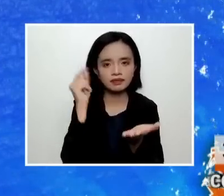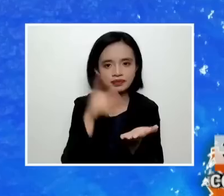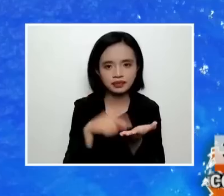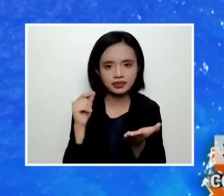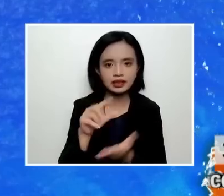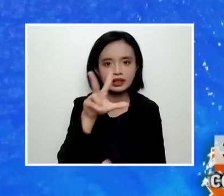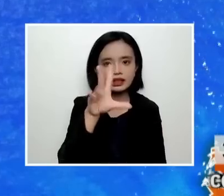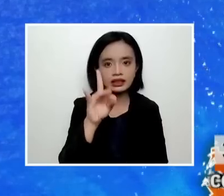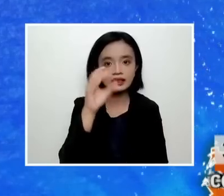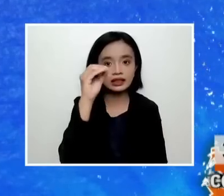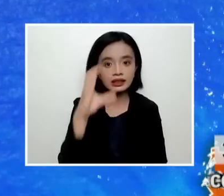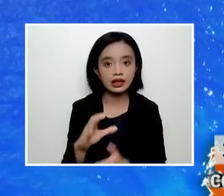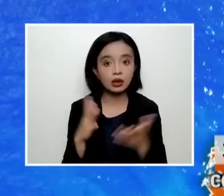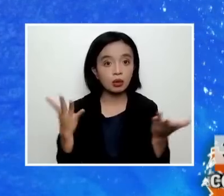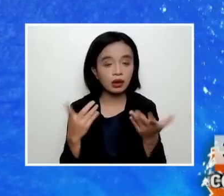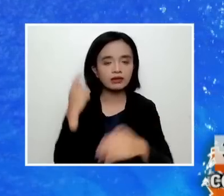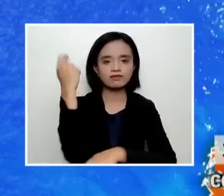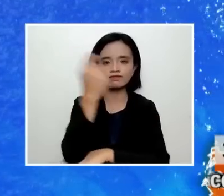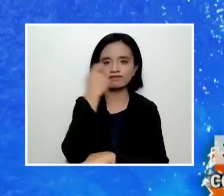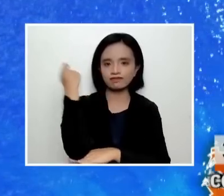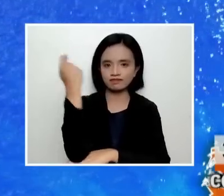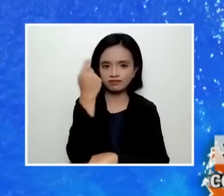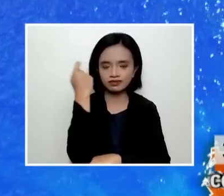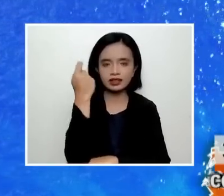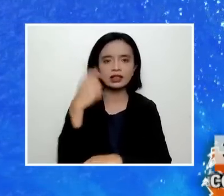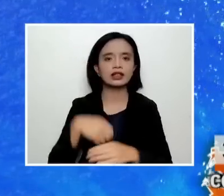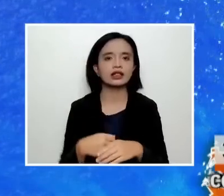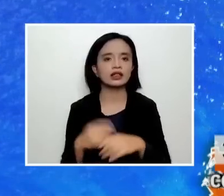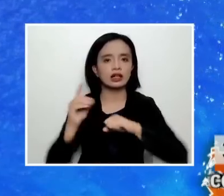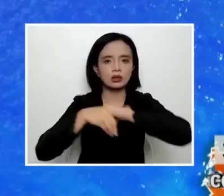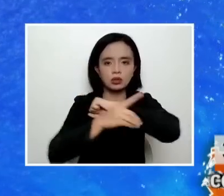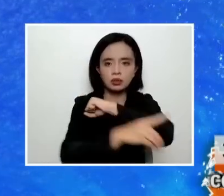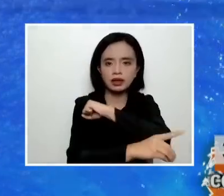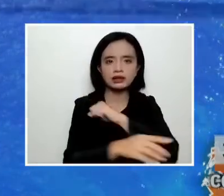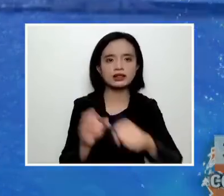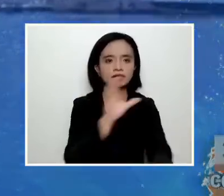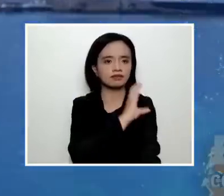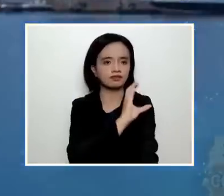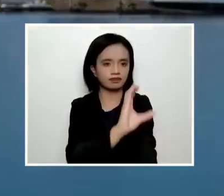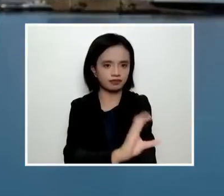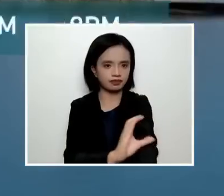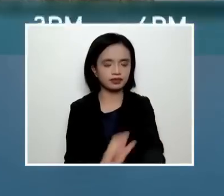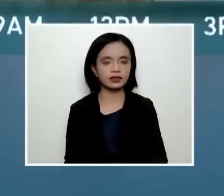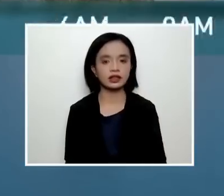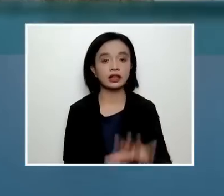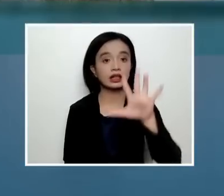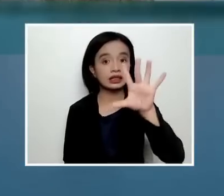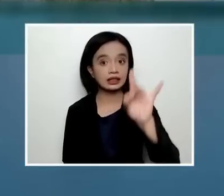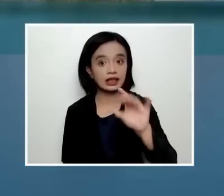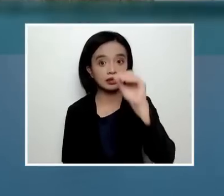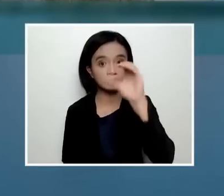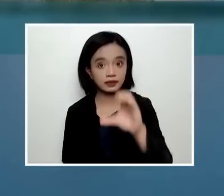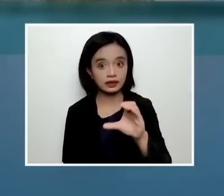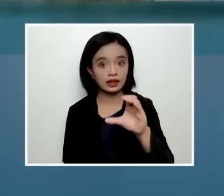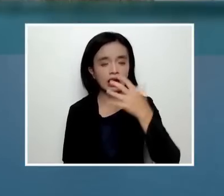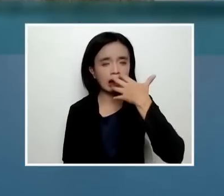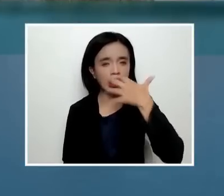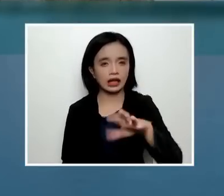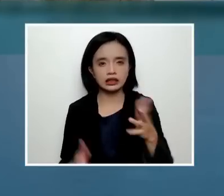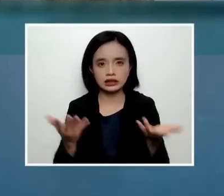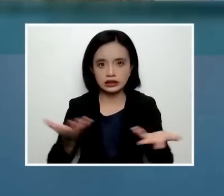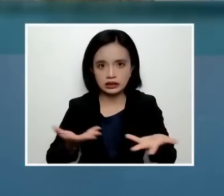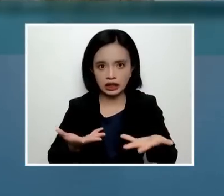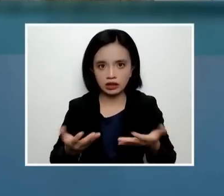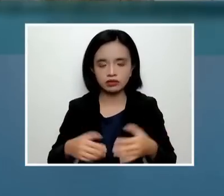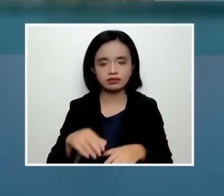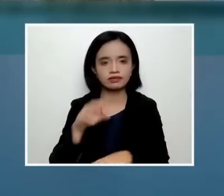38 degrees Celsius naman sa Tuguegarao, sa Dagupan at sa Cabanatuan. 38 degrees Celsius din ang inaasahang heat index dito bukas sa